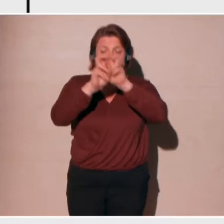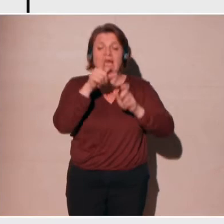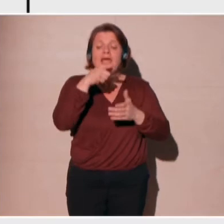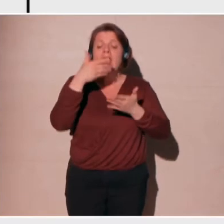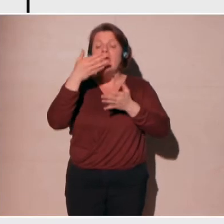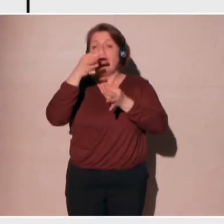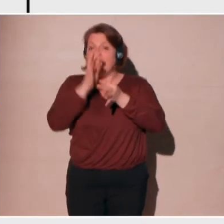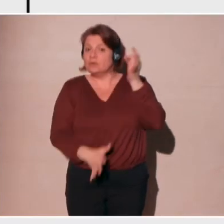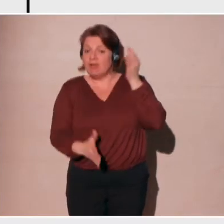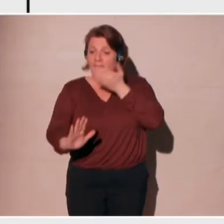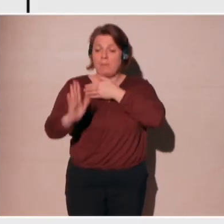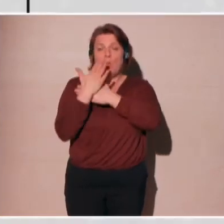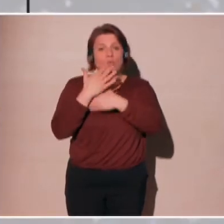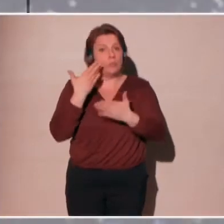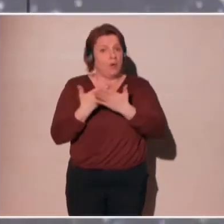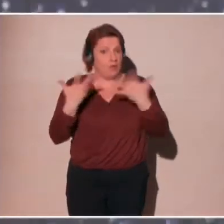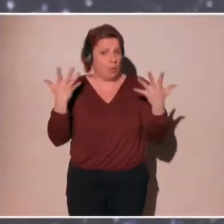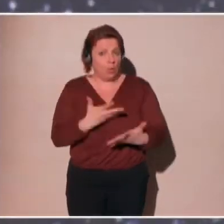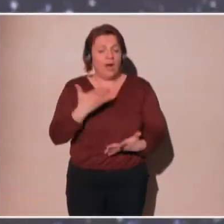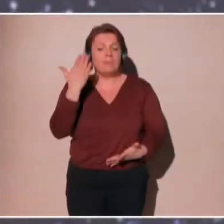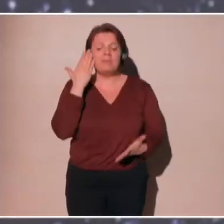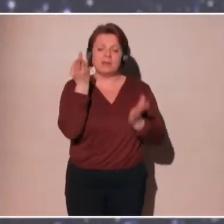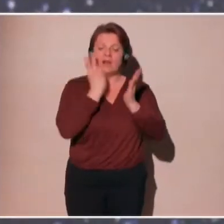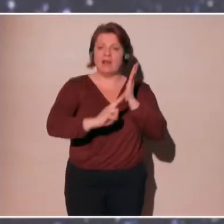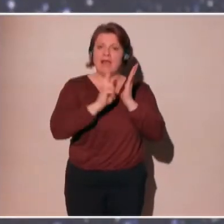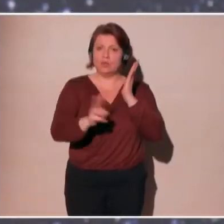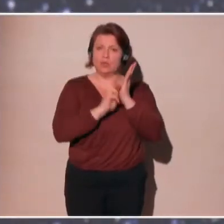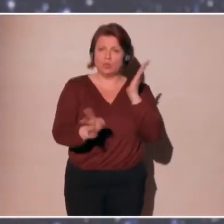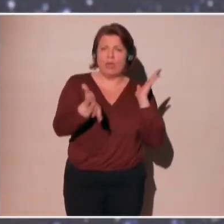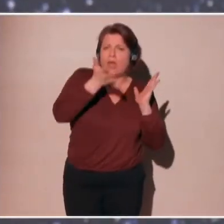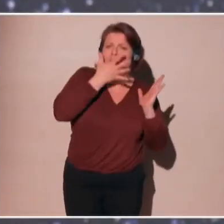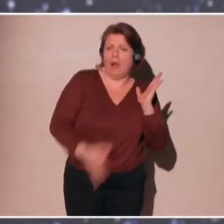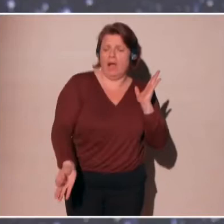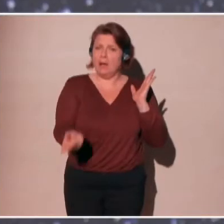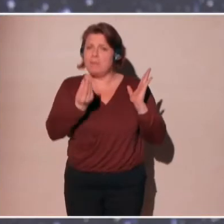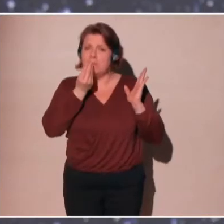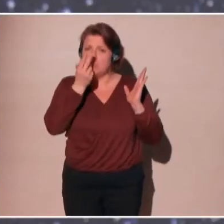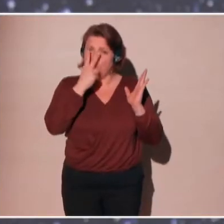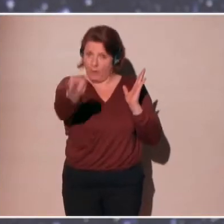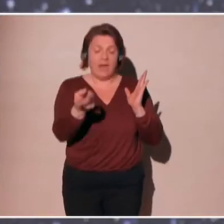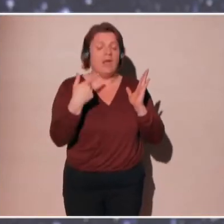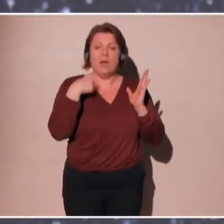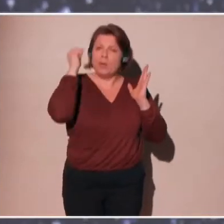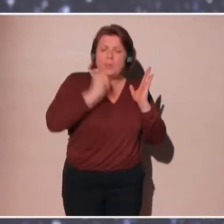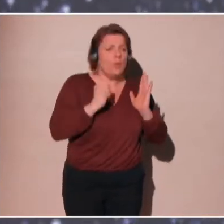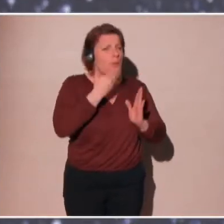lecture, vous pouvez avoir accès aux meilleurs lycées, aux meilleures universités et aux meilleurs